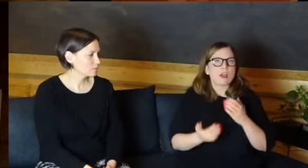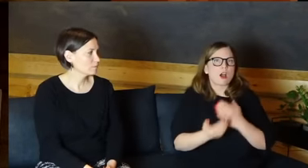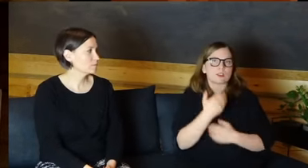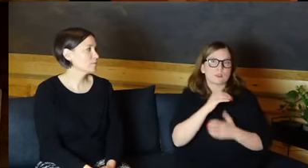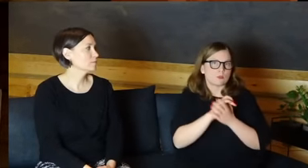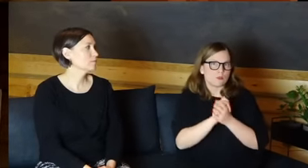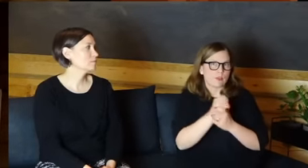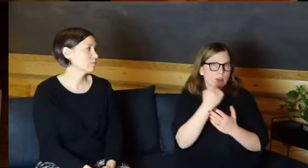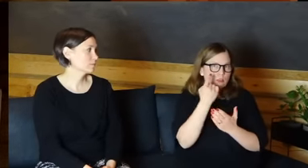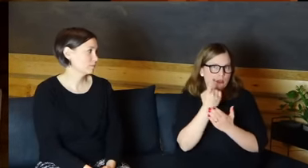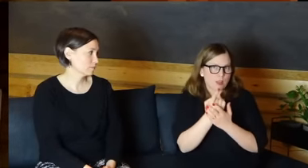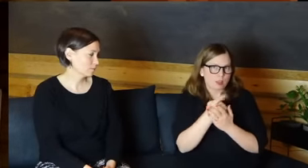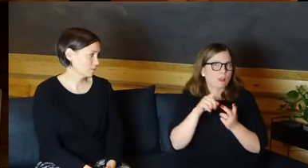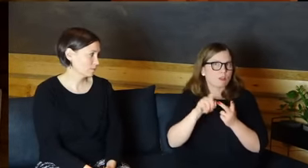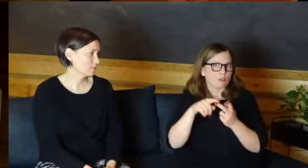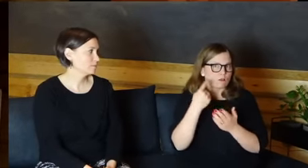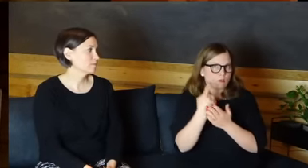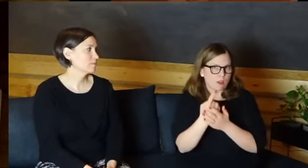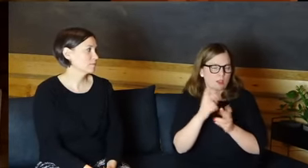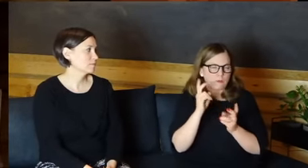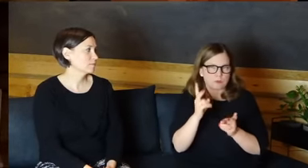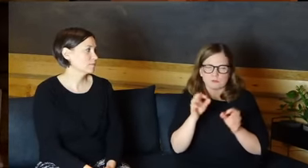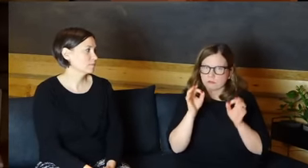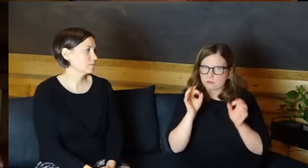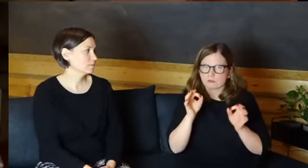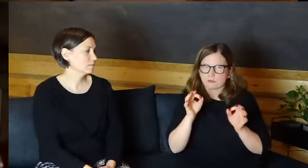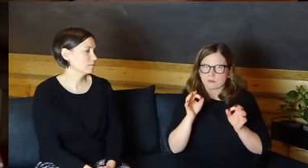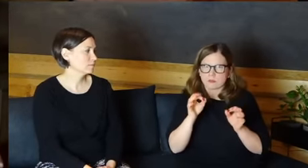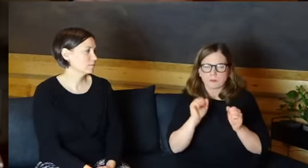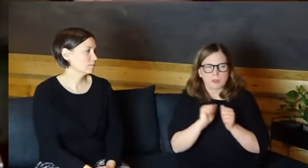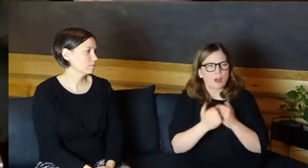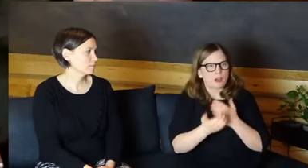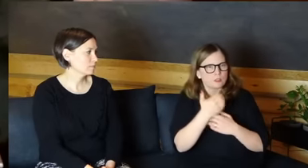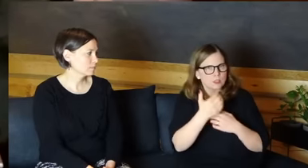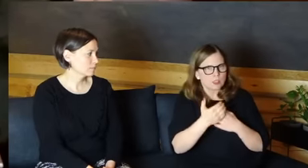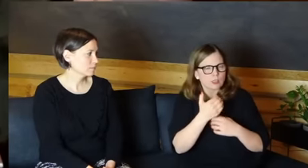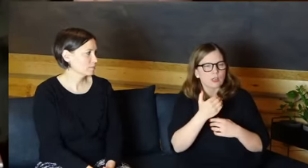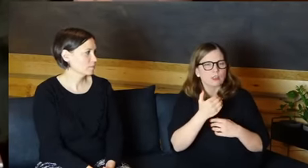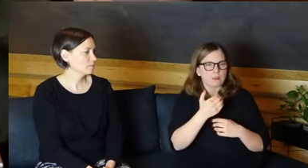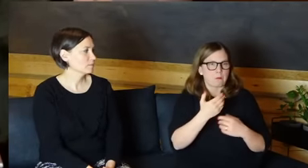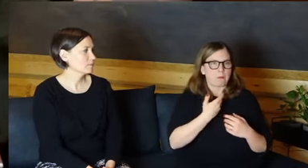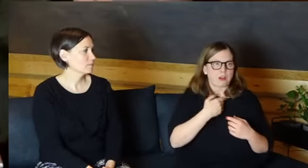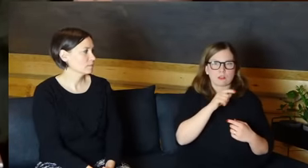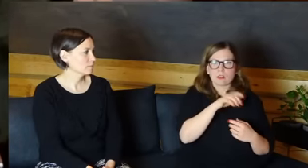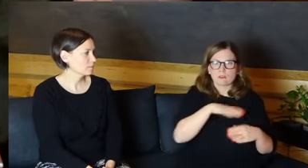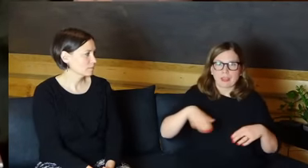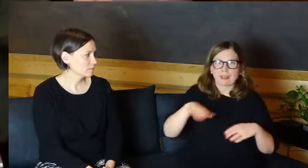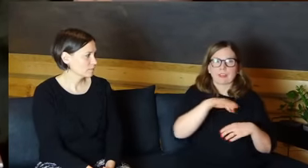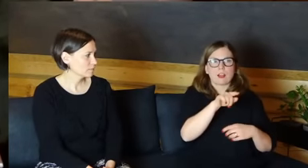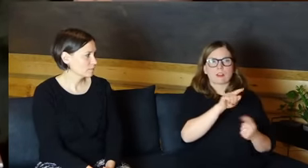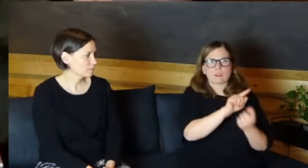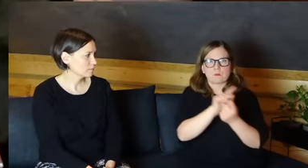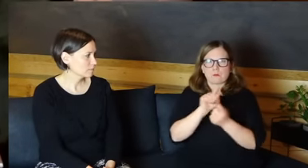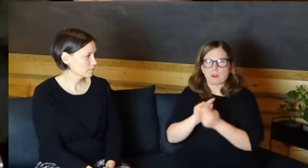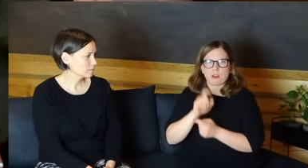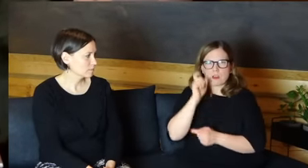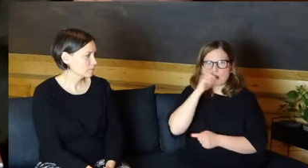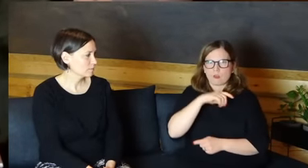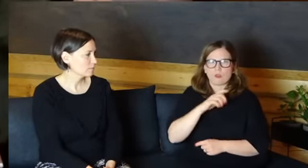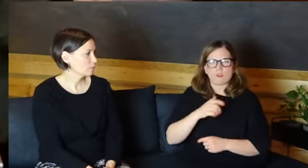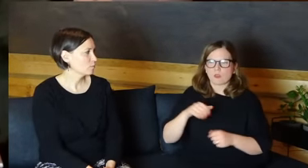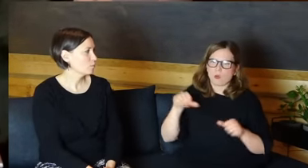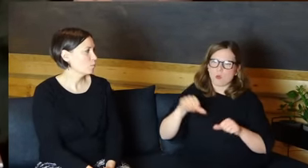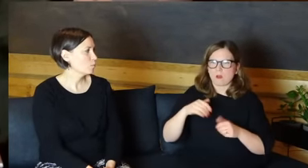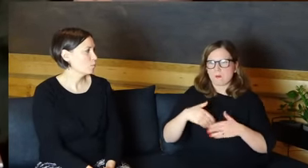asiakasystävällisyys on tärkeä, että ollaan asiakkaan kanssa, jos asiakas käy kentällä, niin sille ei auta murjettaa vaikka huono päivä,